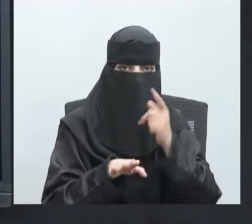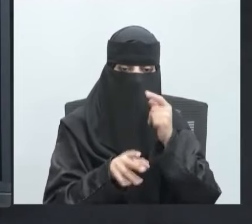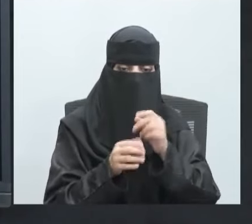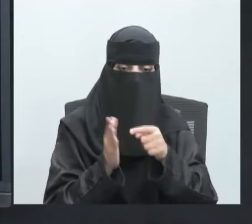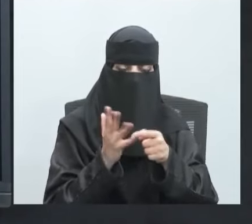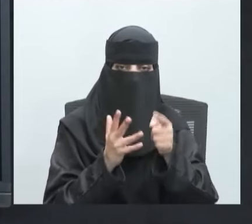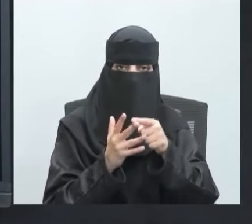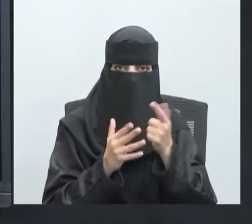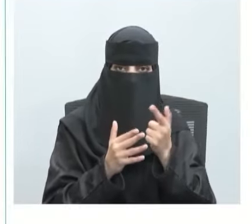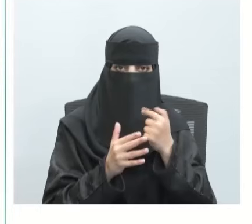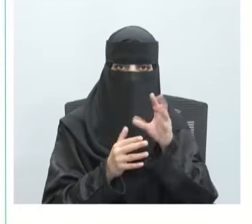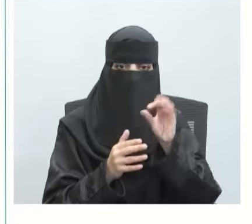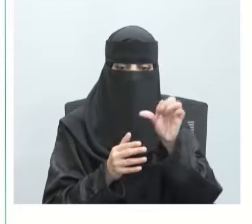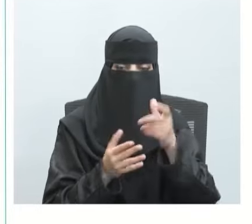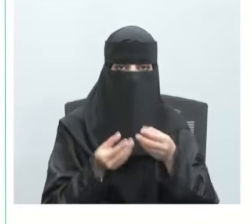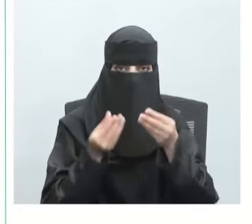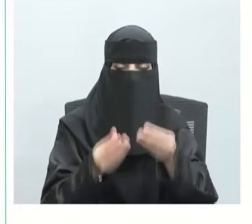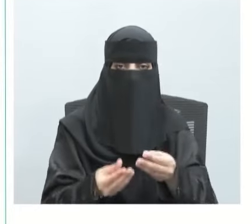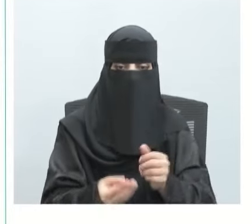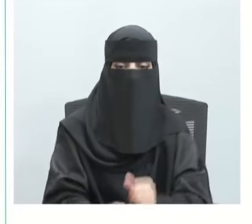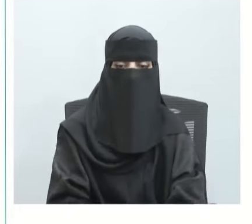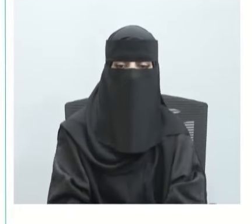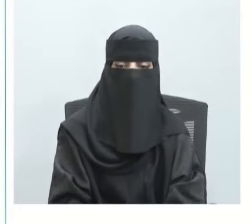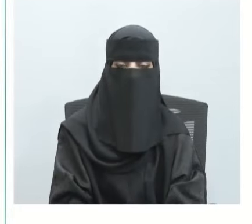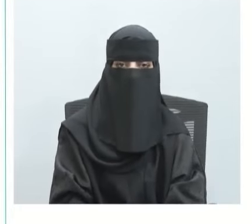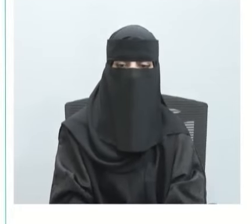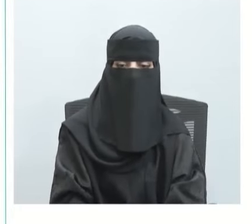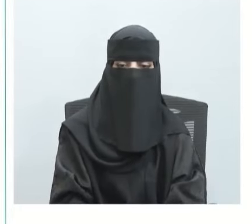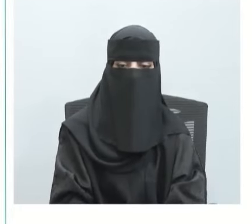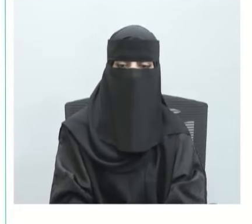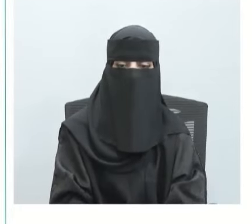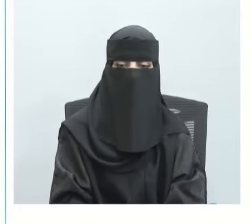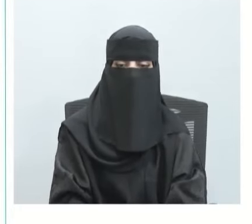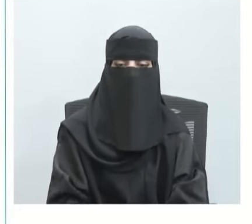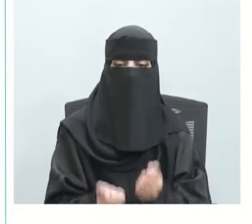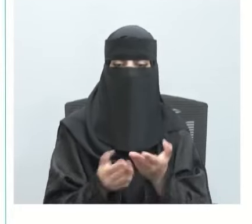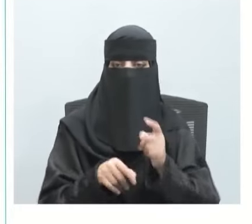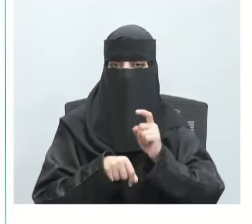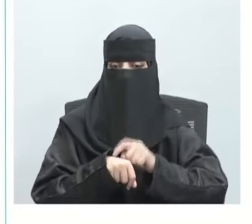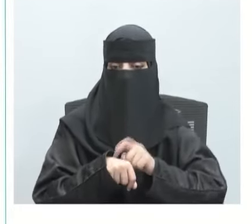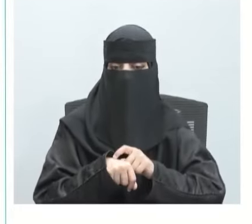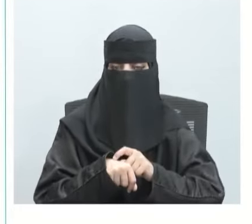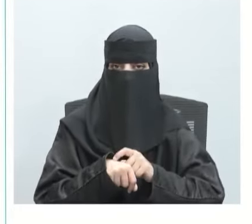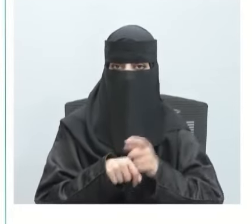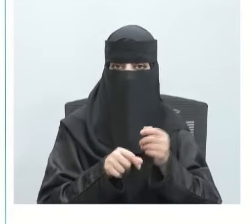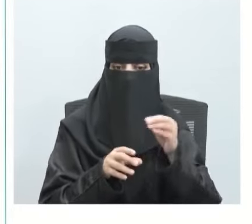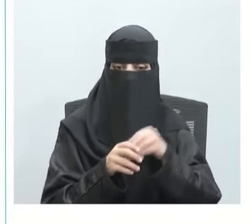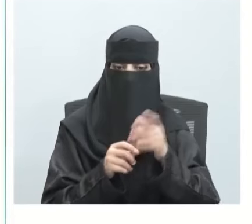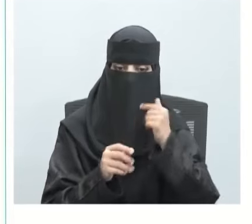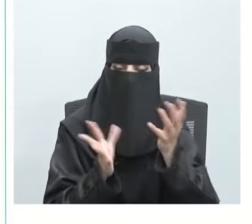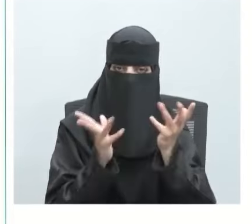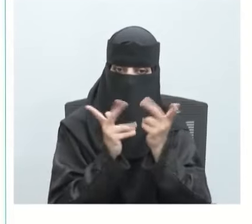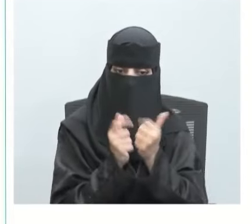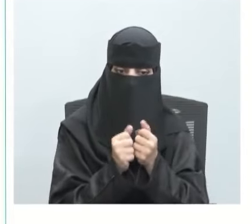اولى خطواتها هو تقدير الدخل بصرف النظر عن الوقت الذي تتلقى فيه الدخل يمكنك